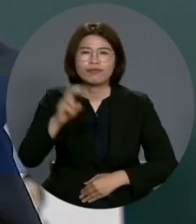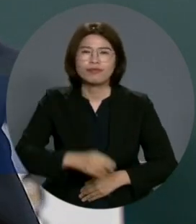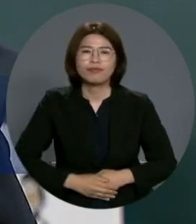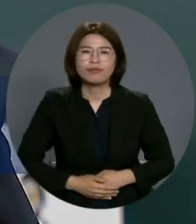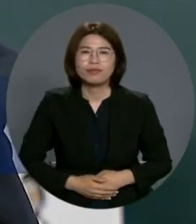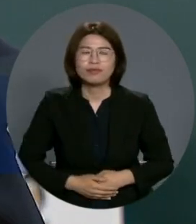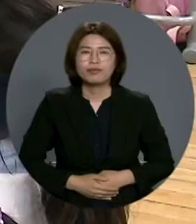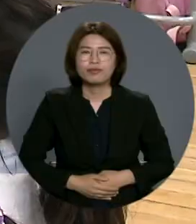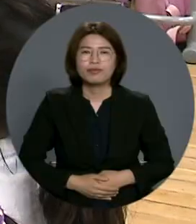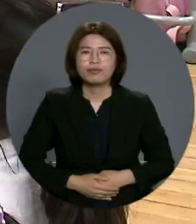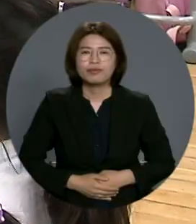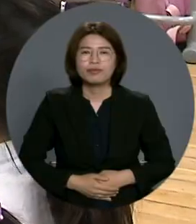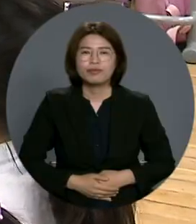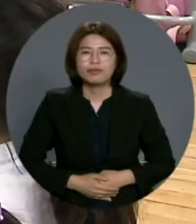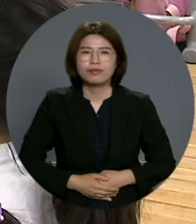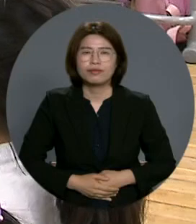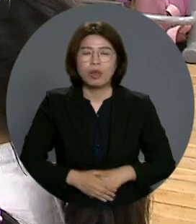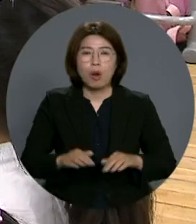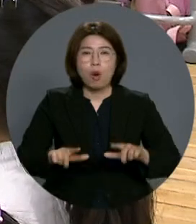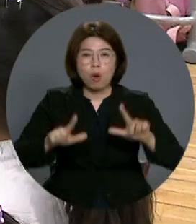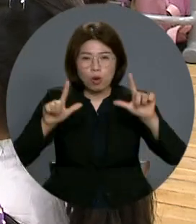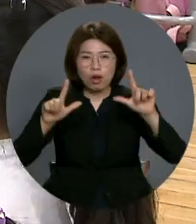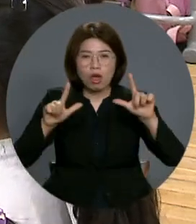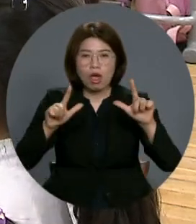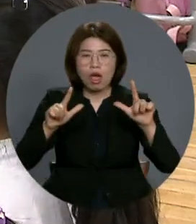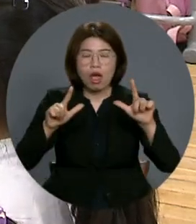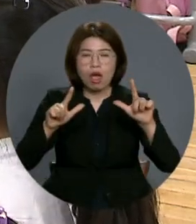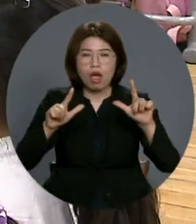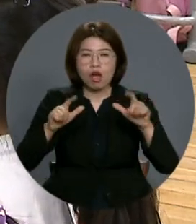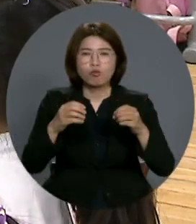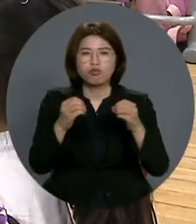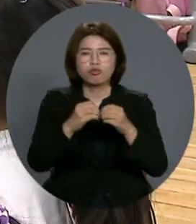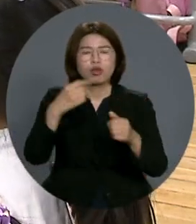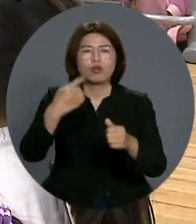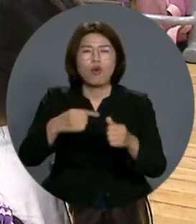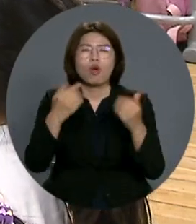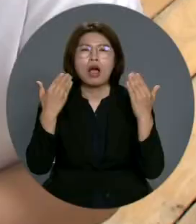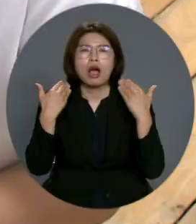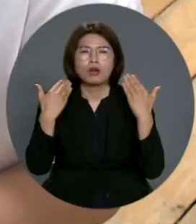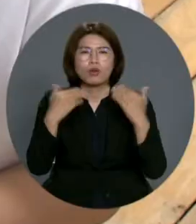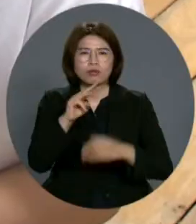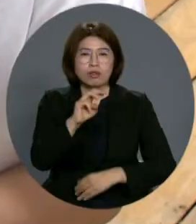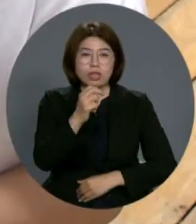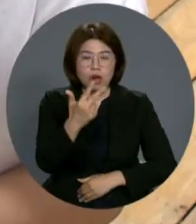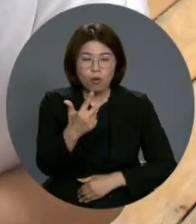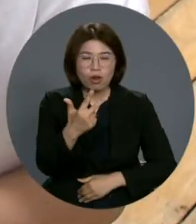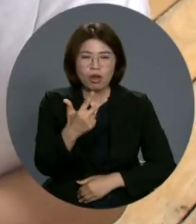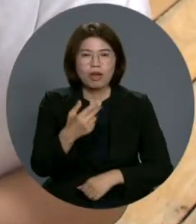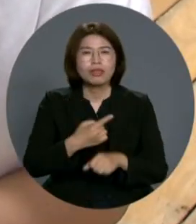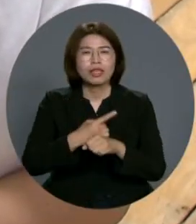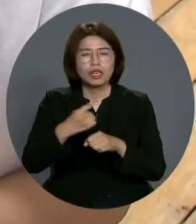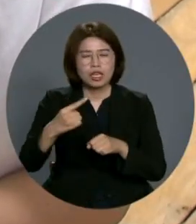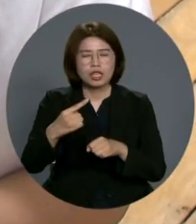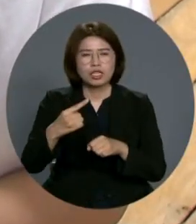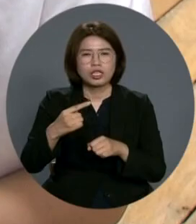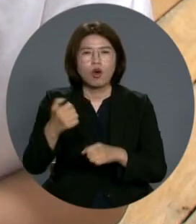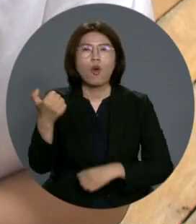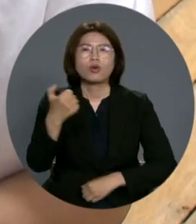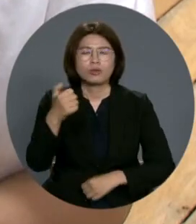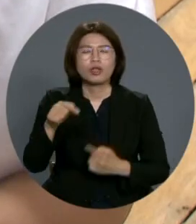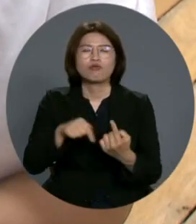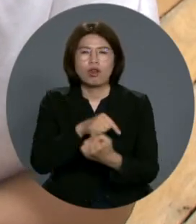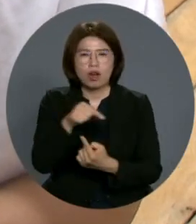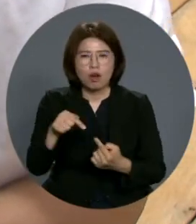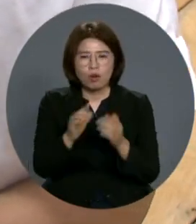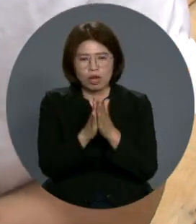판단을 하고 있고. 올해 37개 교인 문해력 도둑학교를 내년에는 50개로 확대해 운영하고 추가